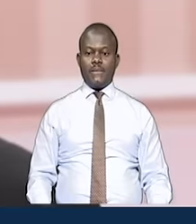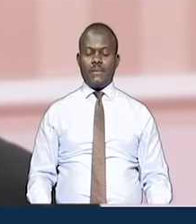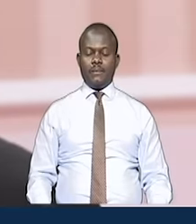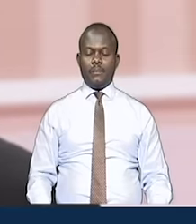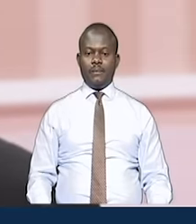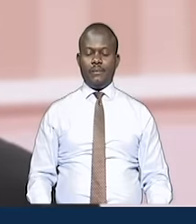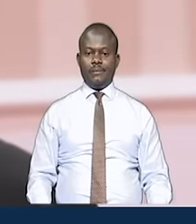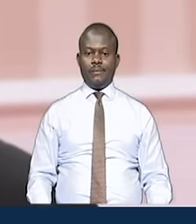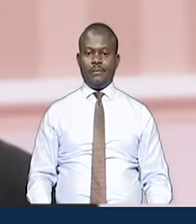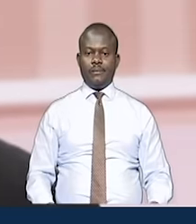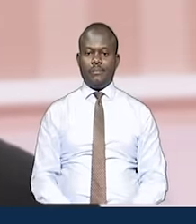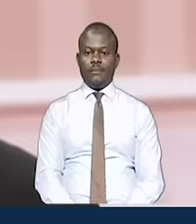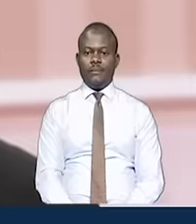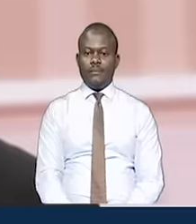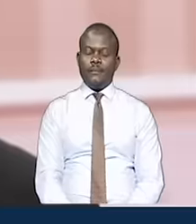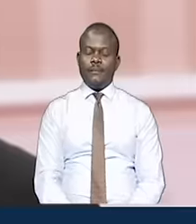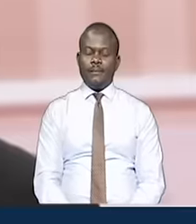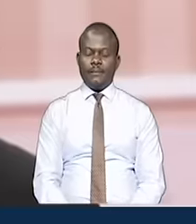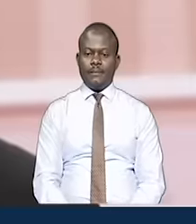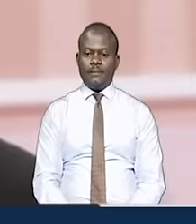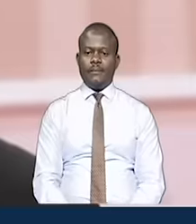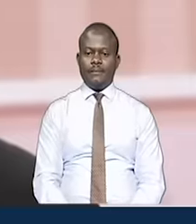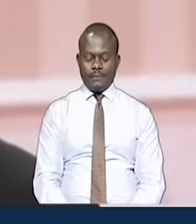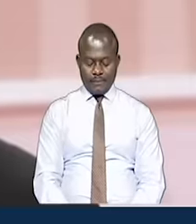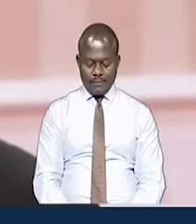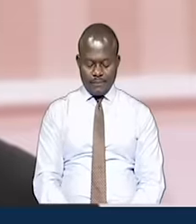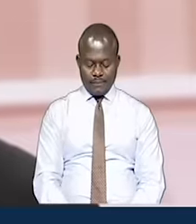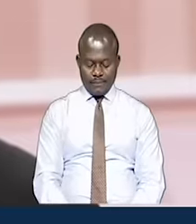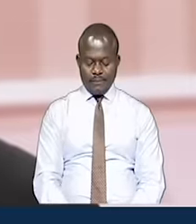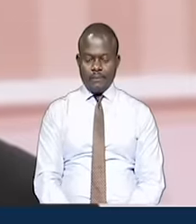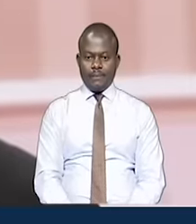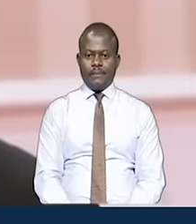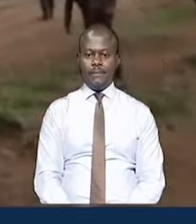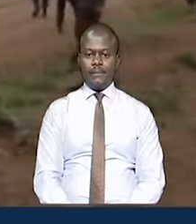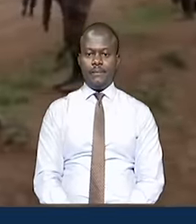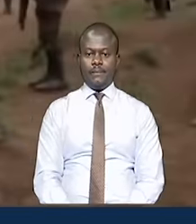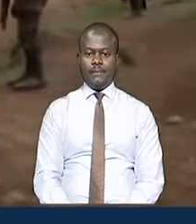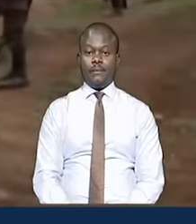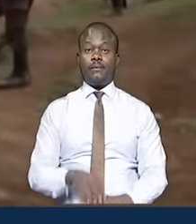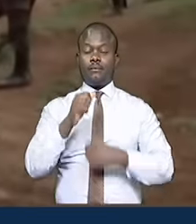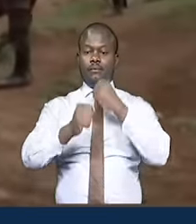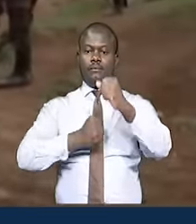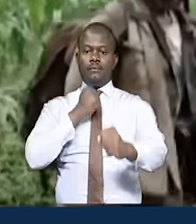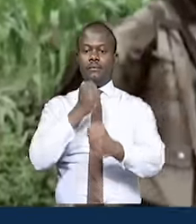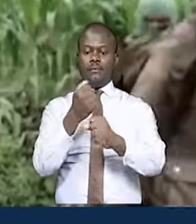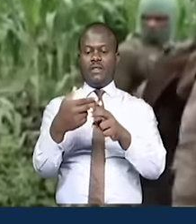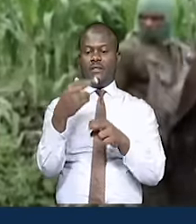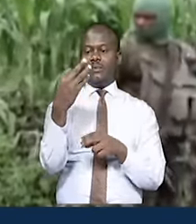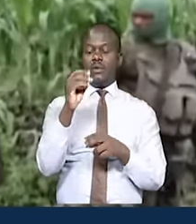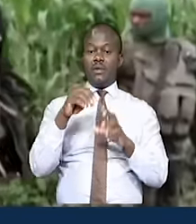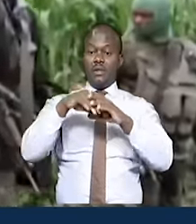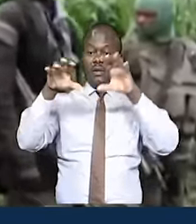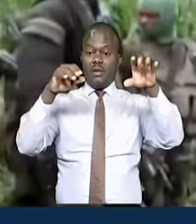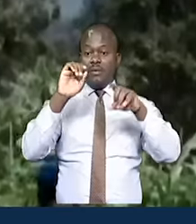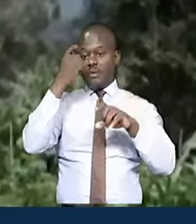hate ideology. You think that's a small thing? Imyaka igiye kuba 30 hirya muri